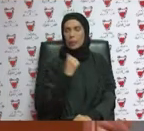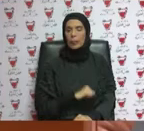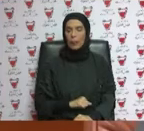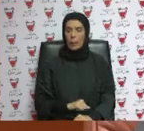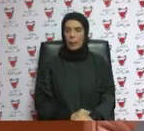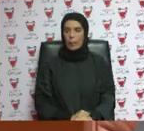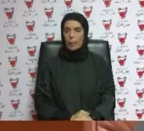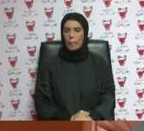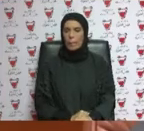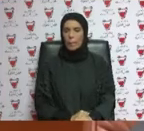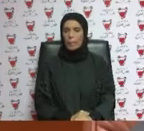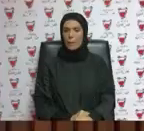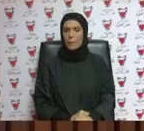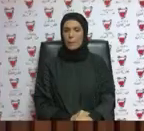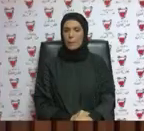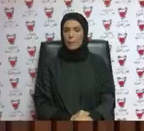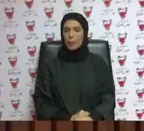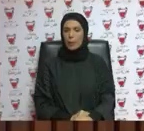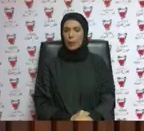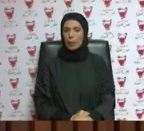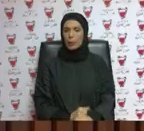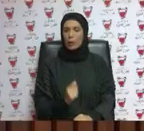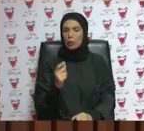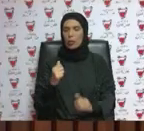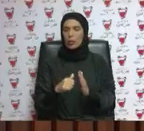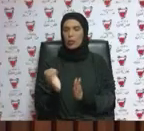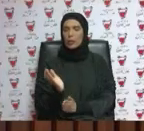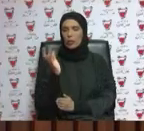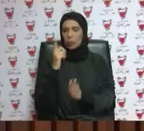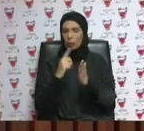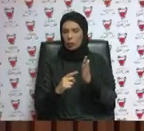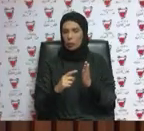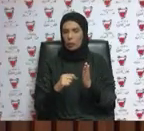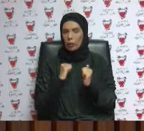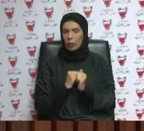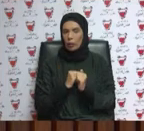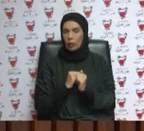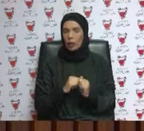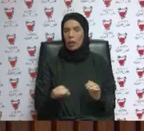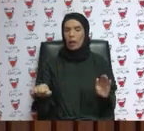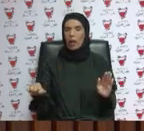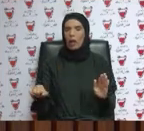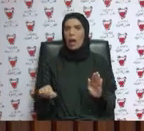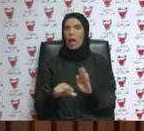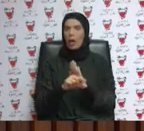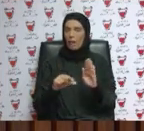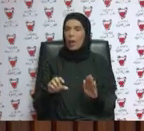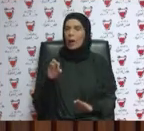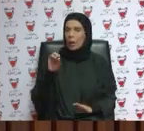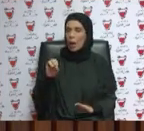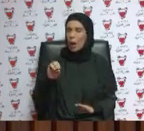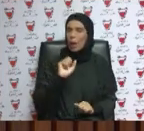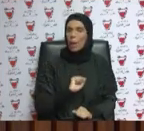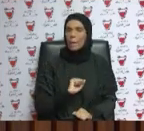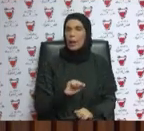2020 وبحد أقصى مقداره الأجر المؤمن بموجبه مع مراعاة الفقرة هاء من ذات المادة. أما